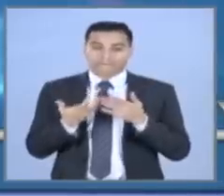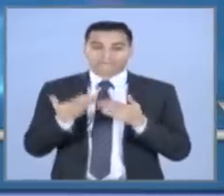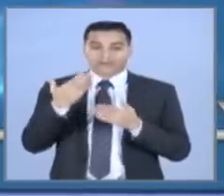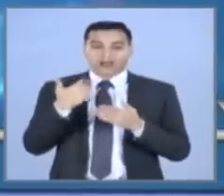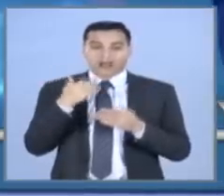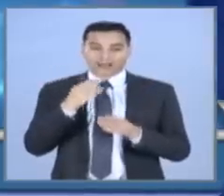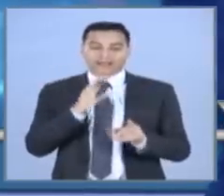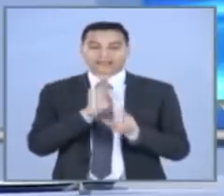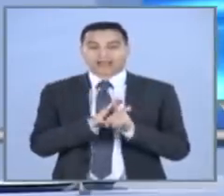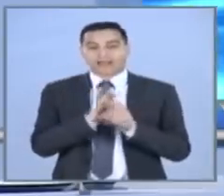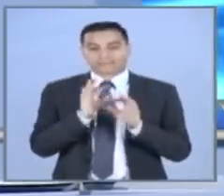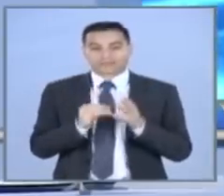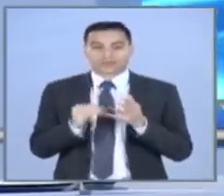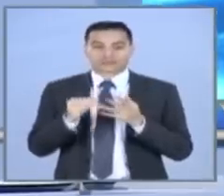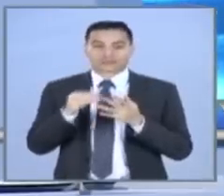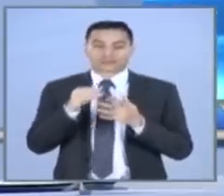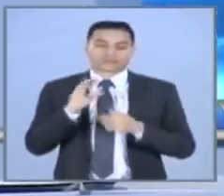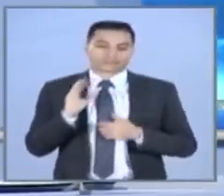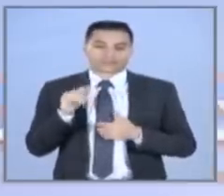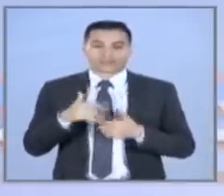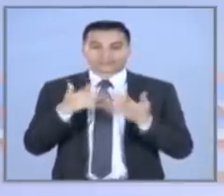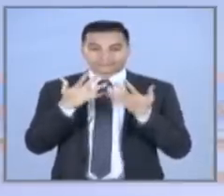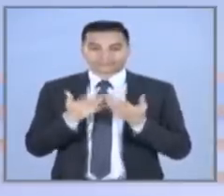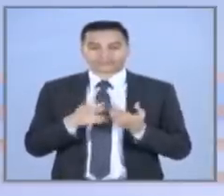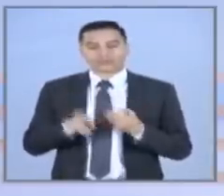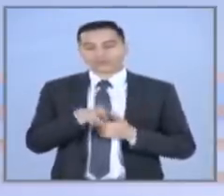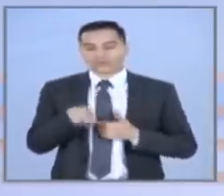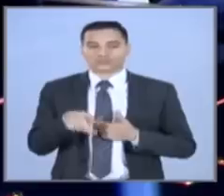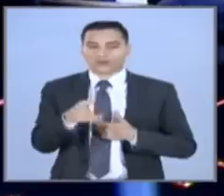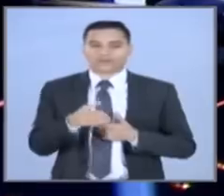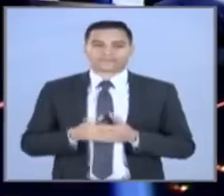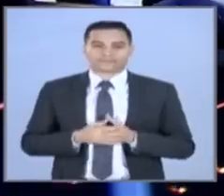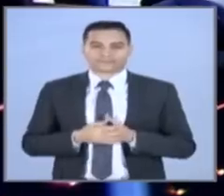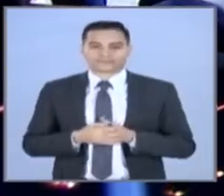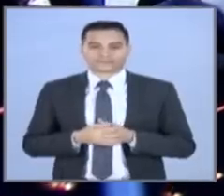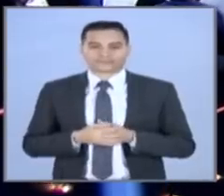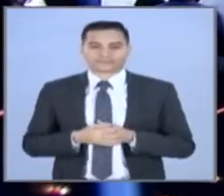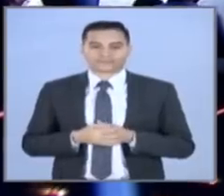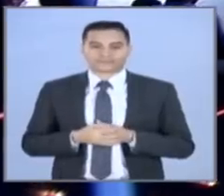مضطر أشجعهم شوية. قدرات ذهنية، والسؤال هو